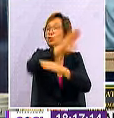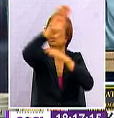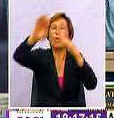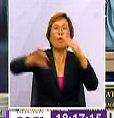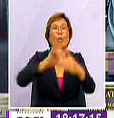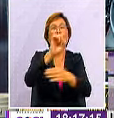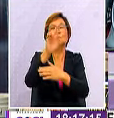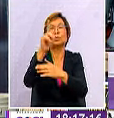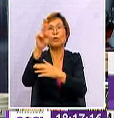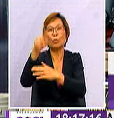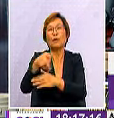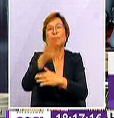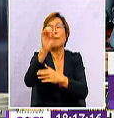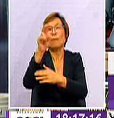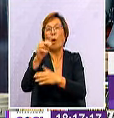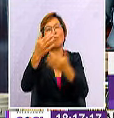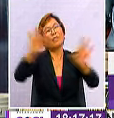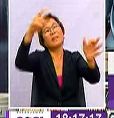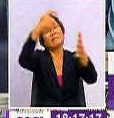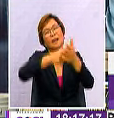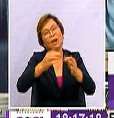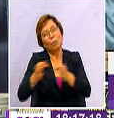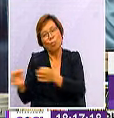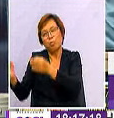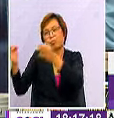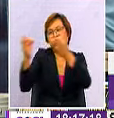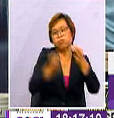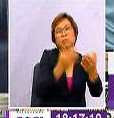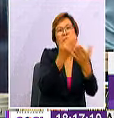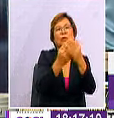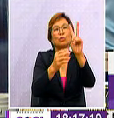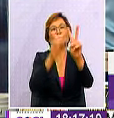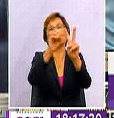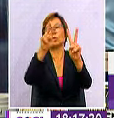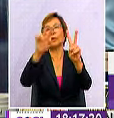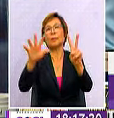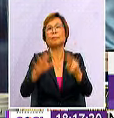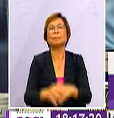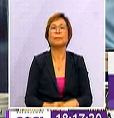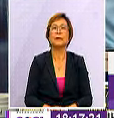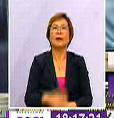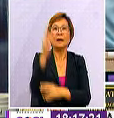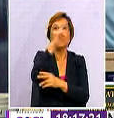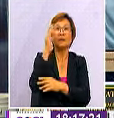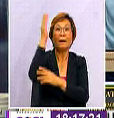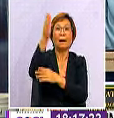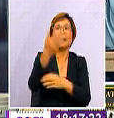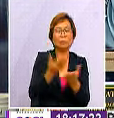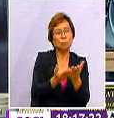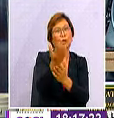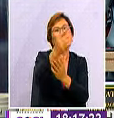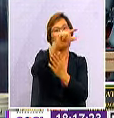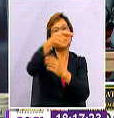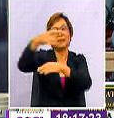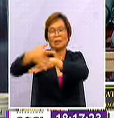sukuk dan bond serta pengecualian ini akan dilanjutkan sehingga tahun 2025. Selanjutnya, kerajaan juga akan meneruskan